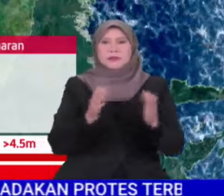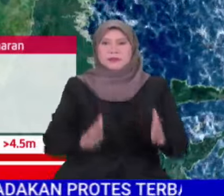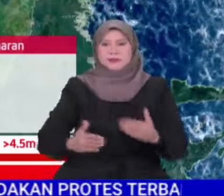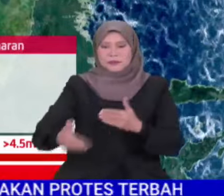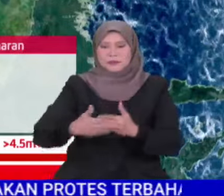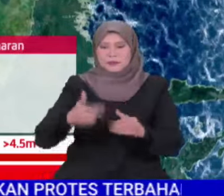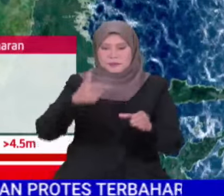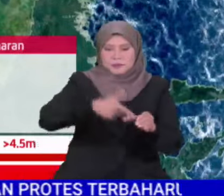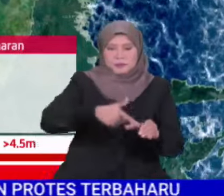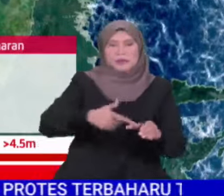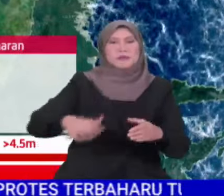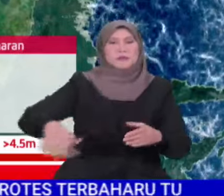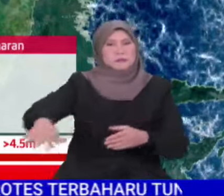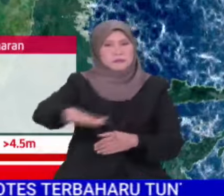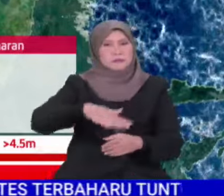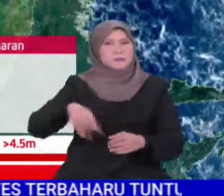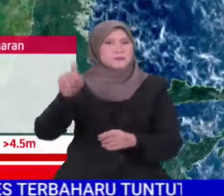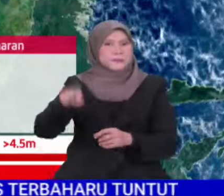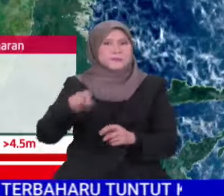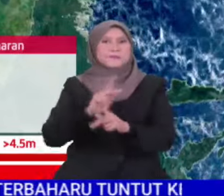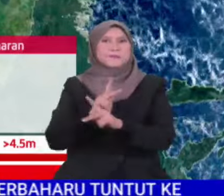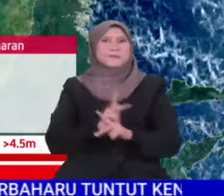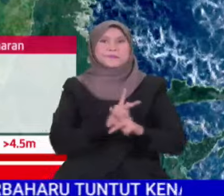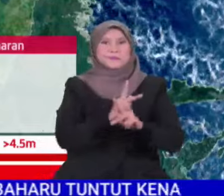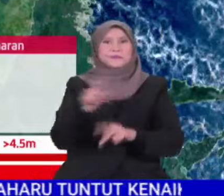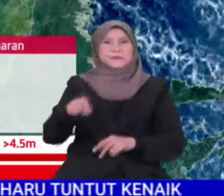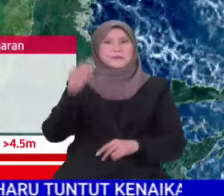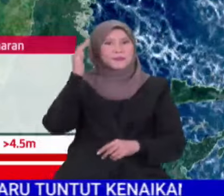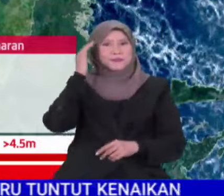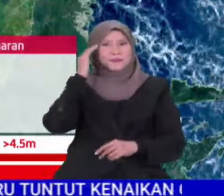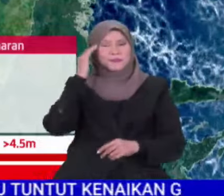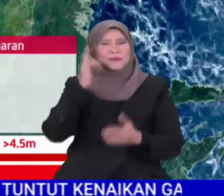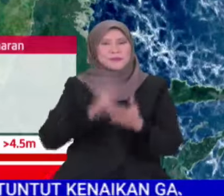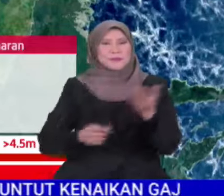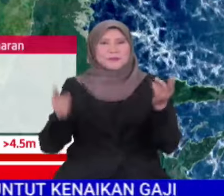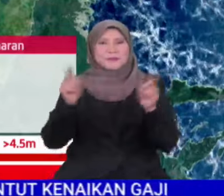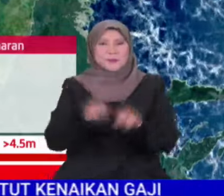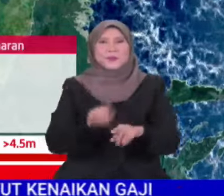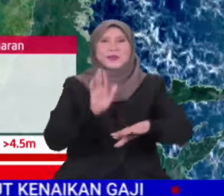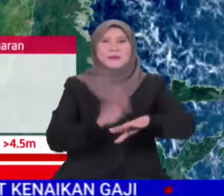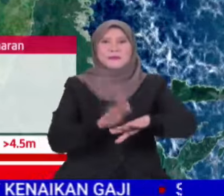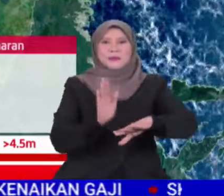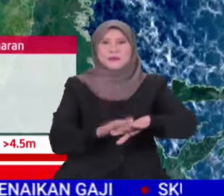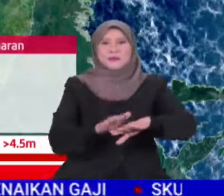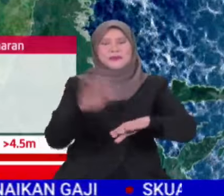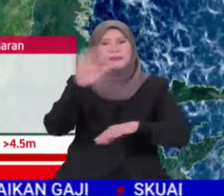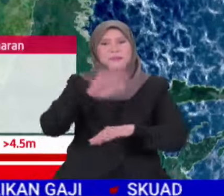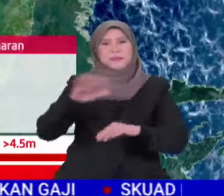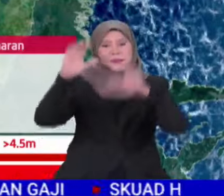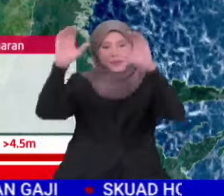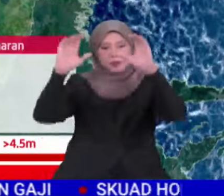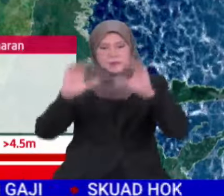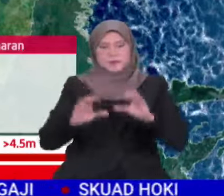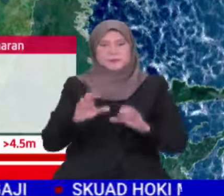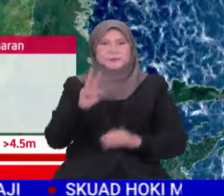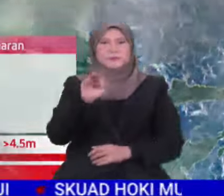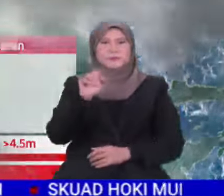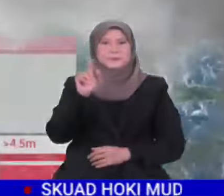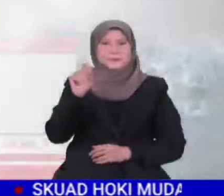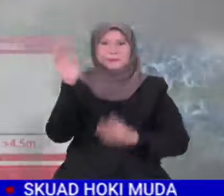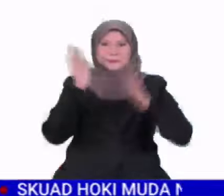berada di pelantar minyak. Jadi pada orang ramai diharapkan sentiasa peka dan juga cakna dengan apa jua amaran dan juga ramalan yang dikeluarkan oleh Met